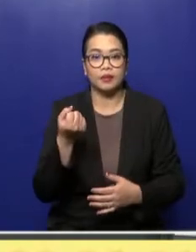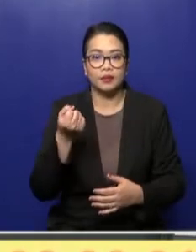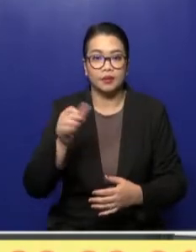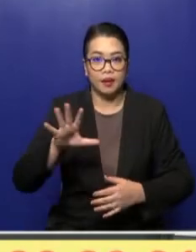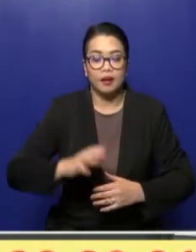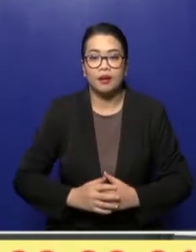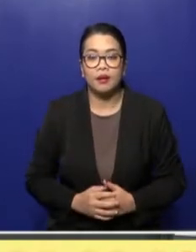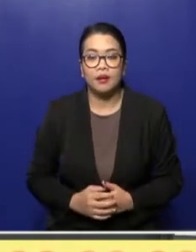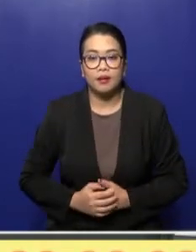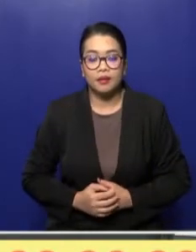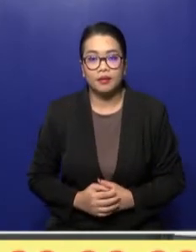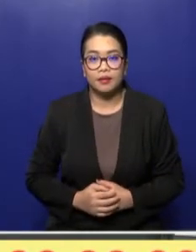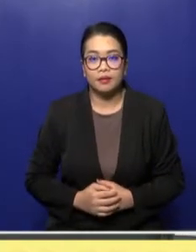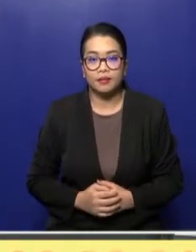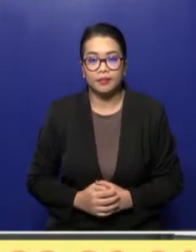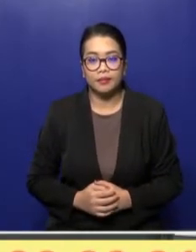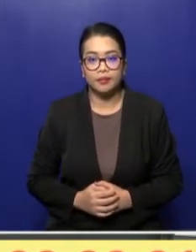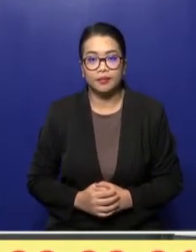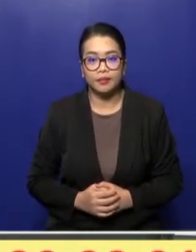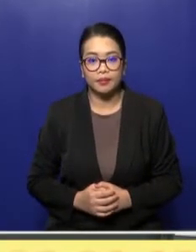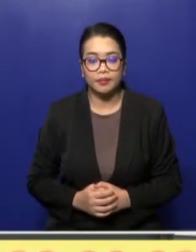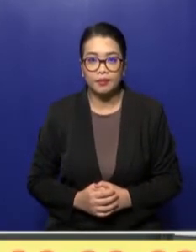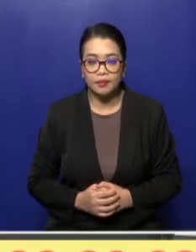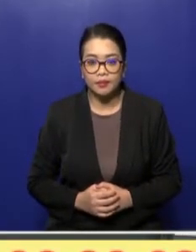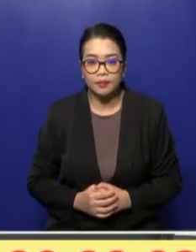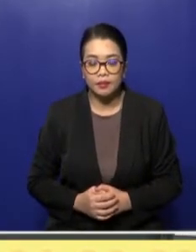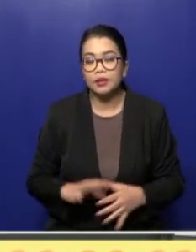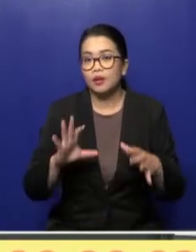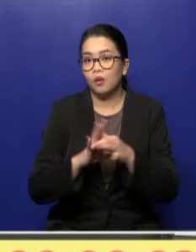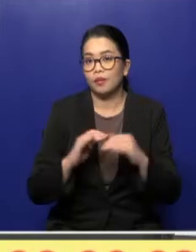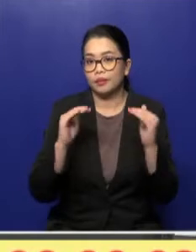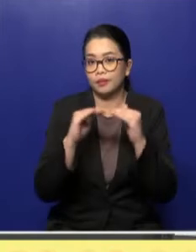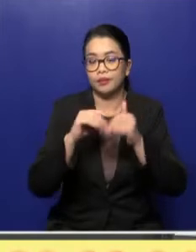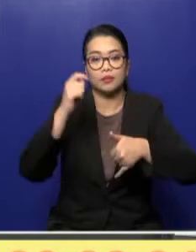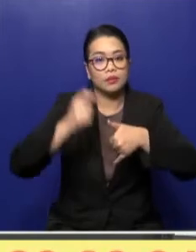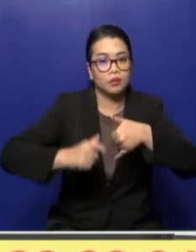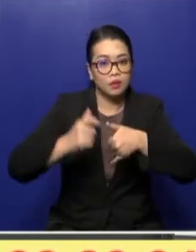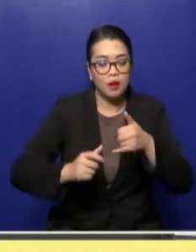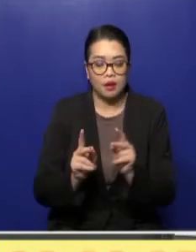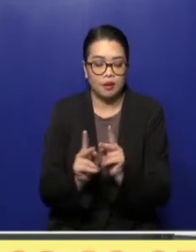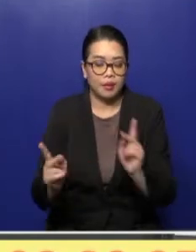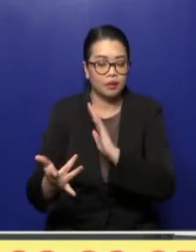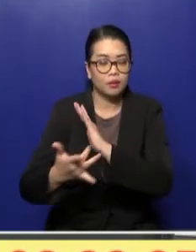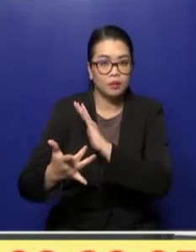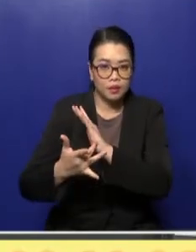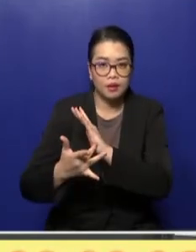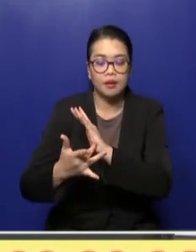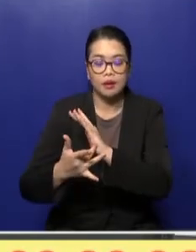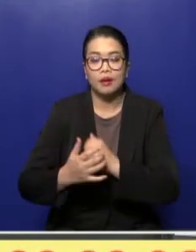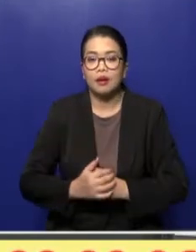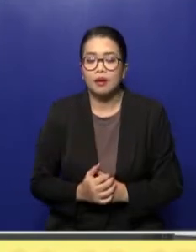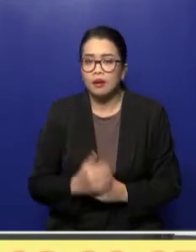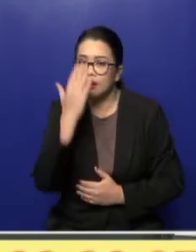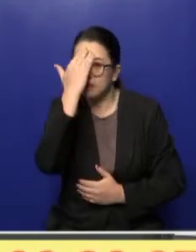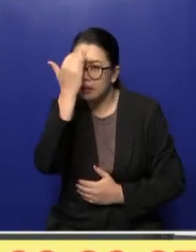โควต้าไม่มีสัดส่วนของกรรมการสิทธิมนุษยชนและกรรมการเทคโนโลยีมัน